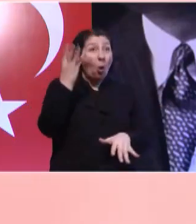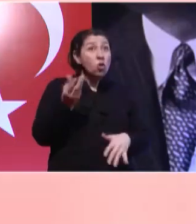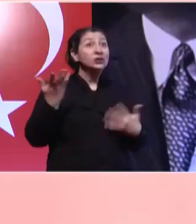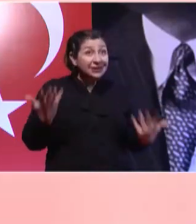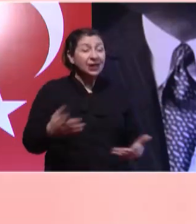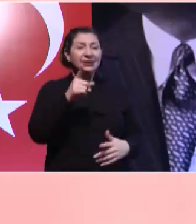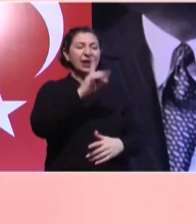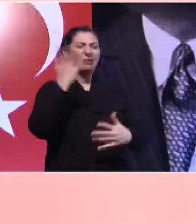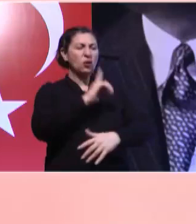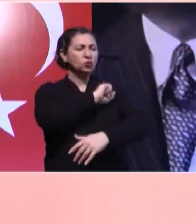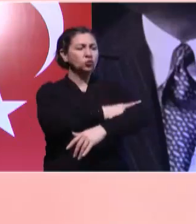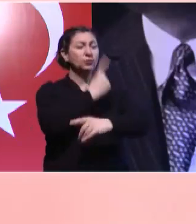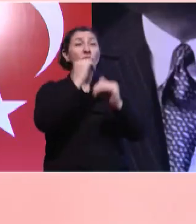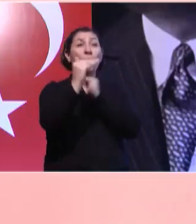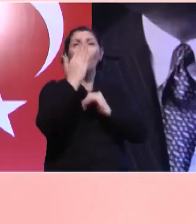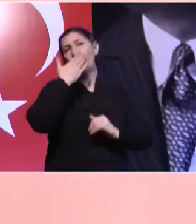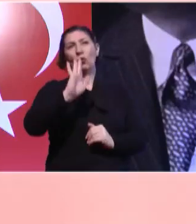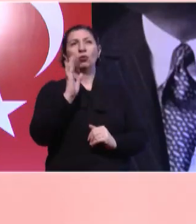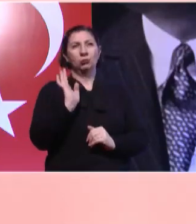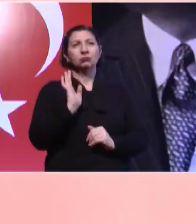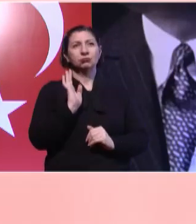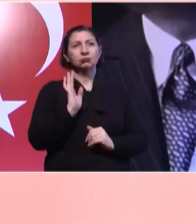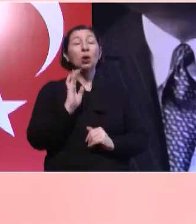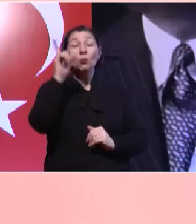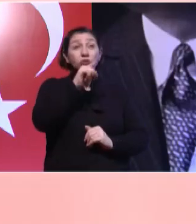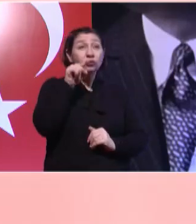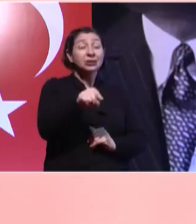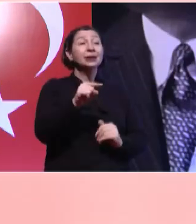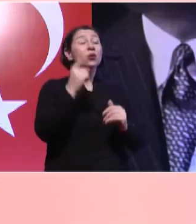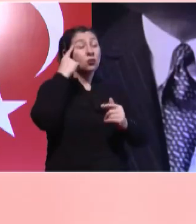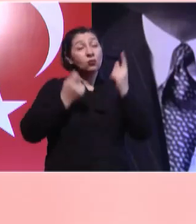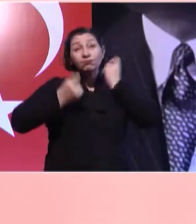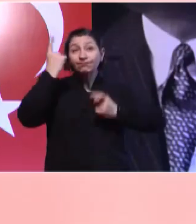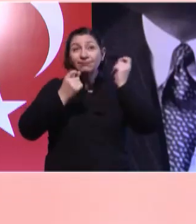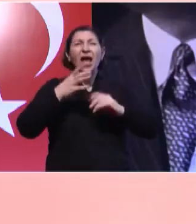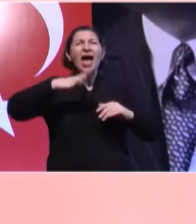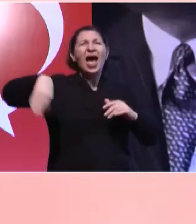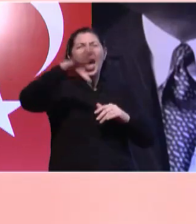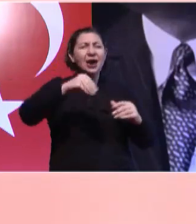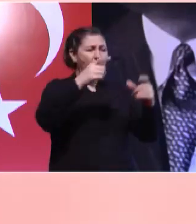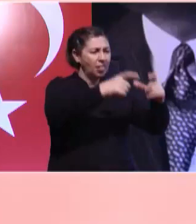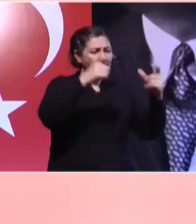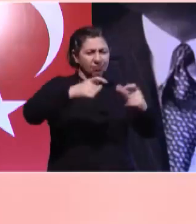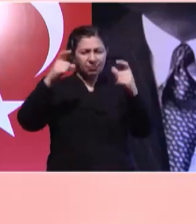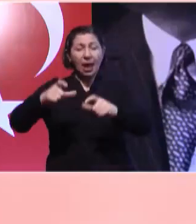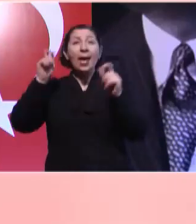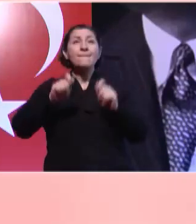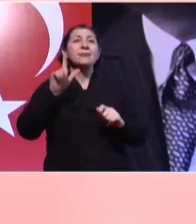daha güçlü bir toplum yoktur. O nedenle üretimi her alanda yapmak